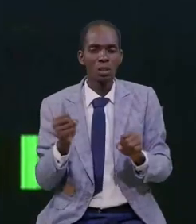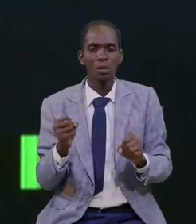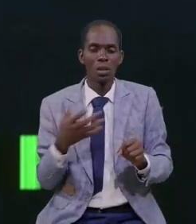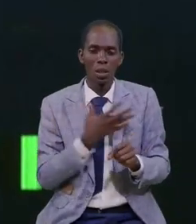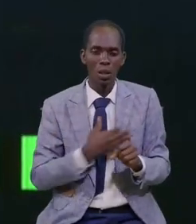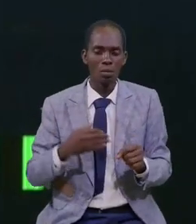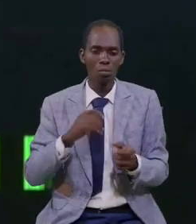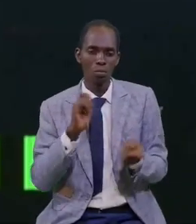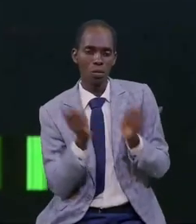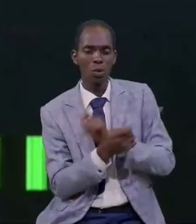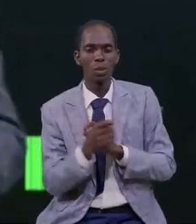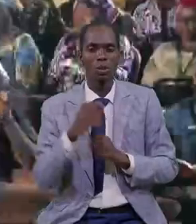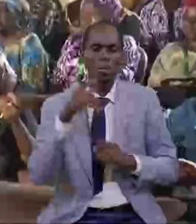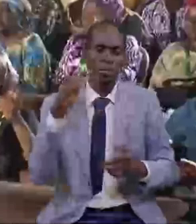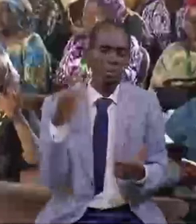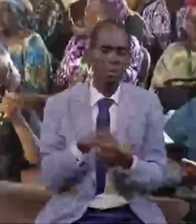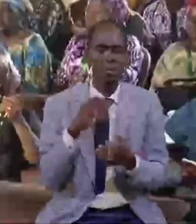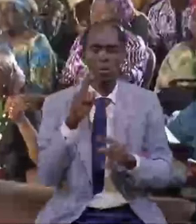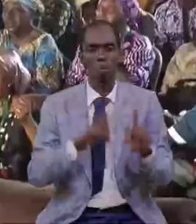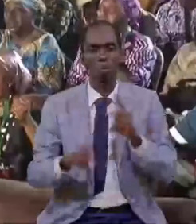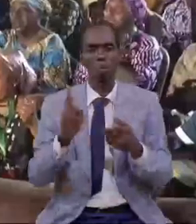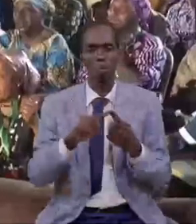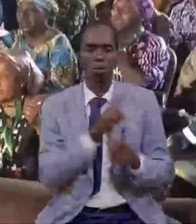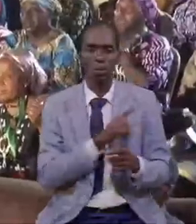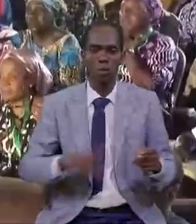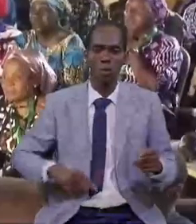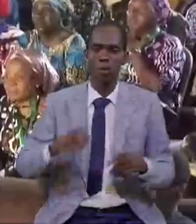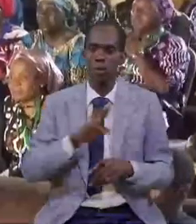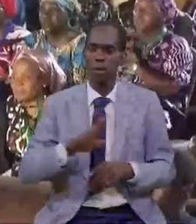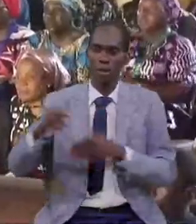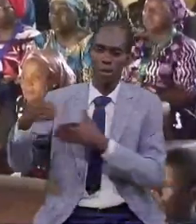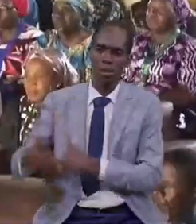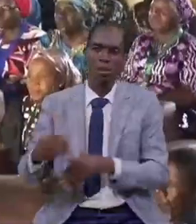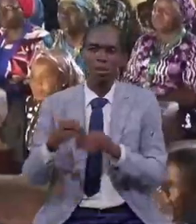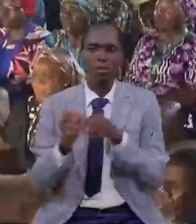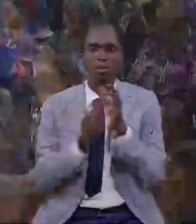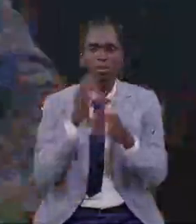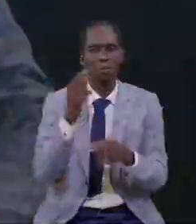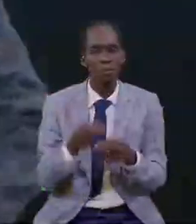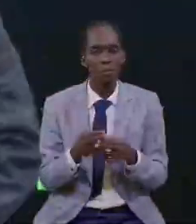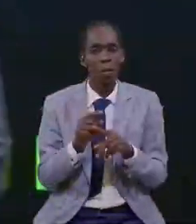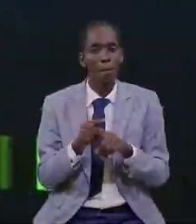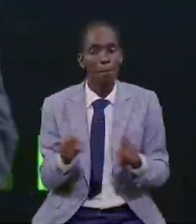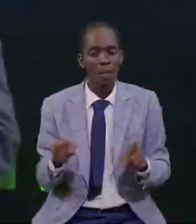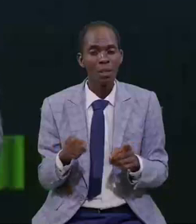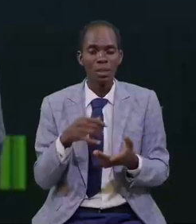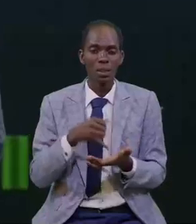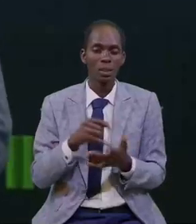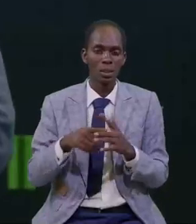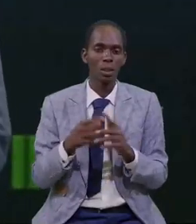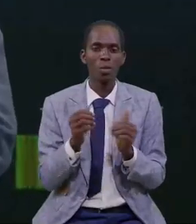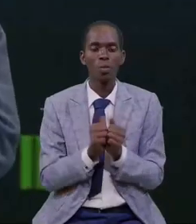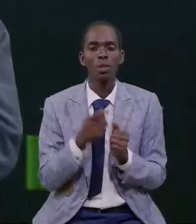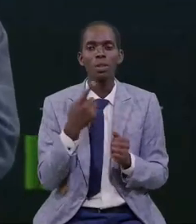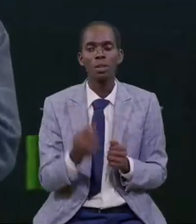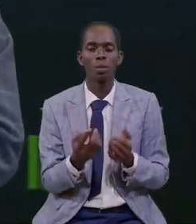bon côté pour le Seigneur au nom de Jésus mais c'est la soif la soif tu es malade tu